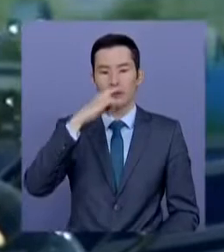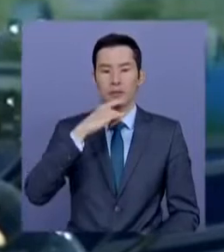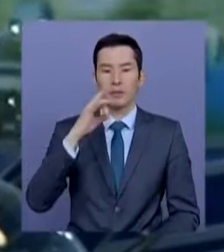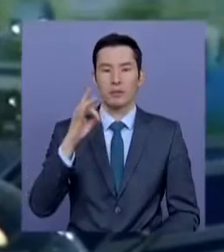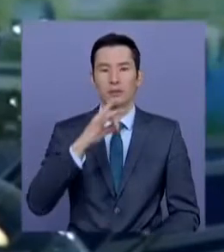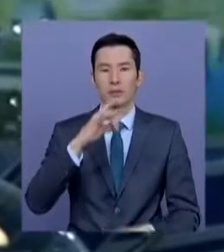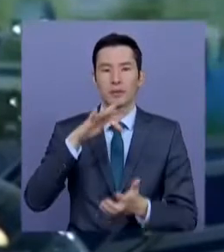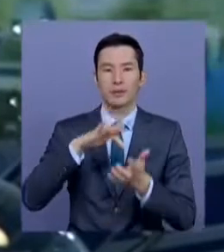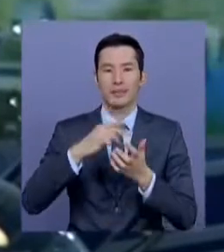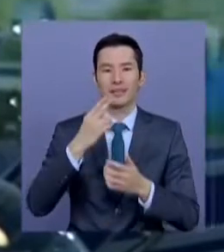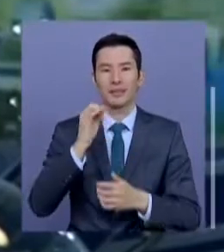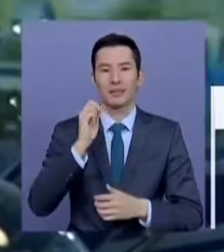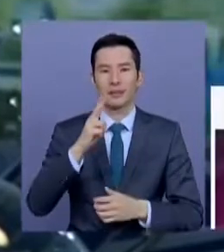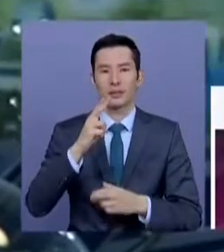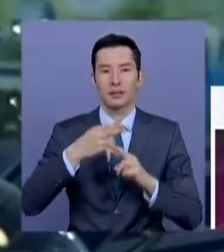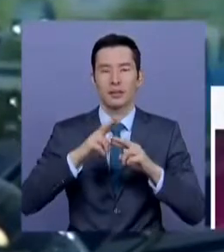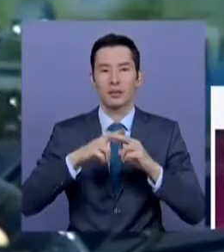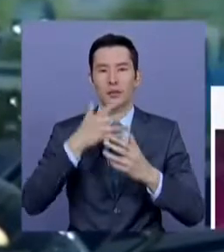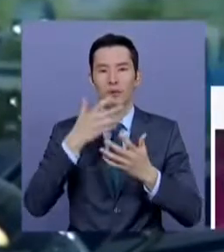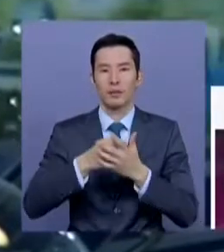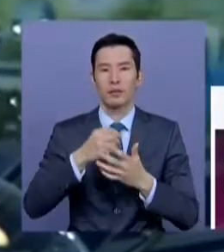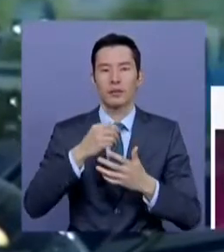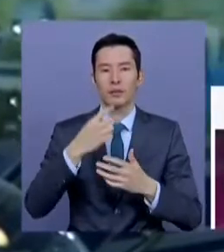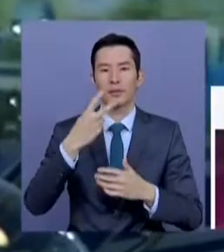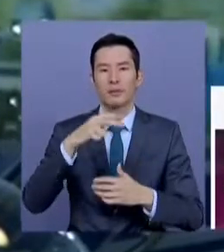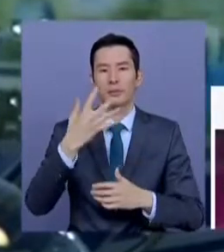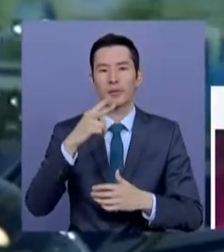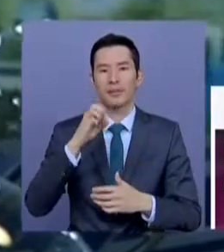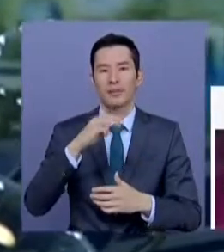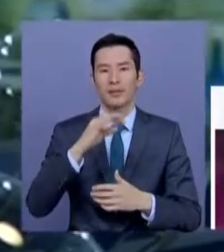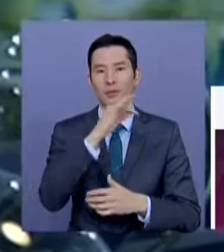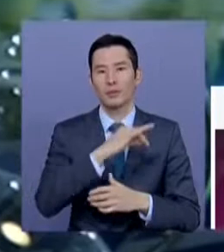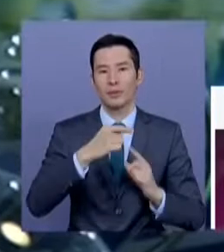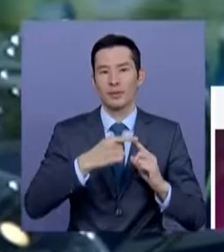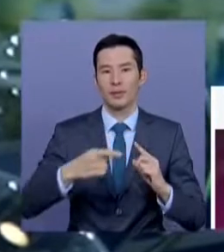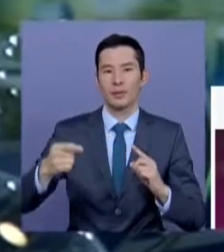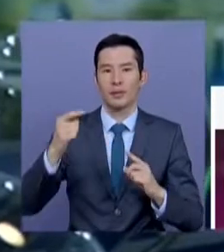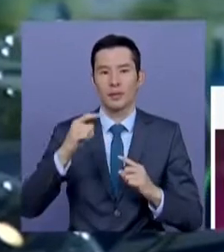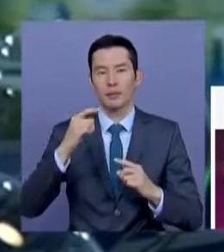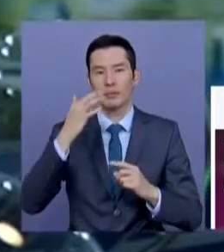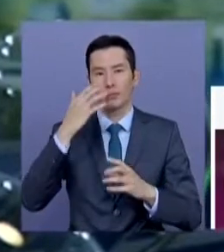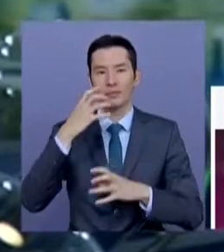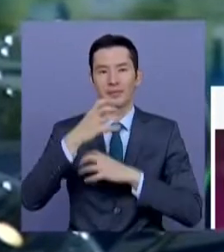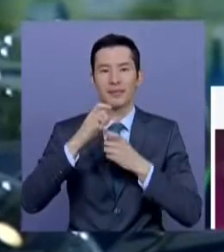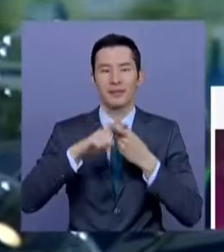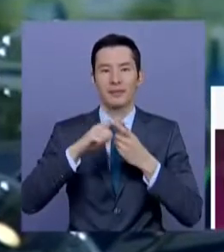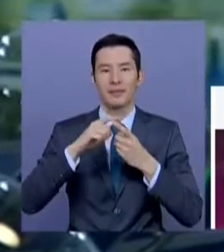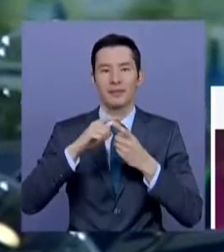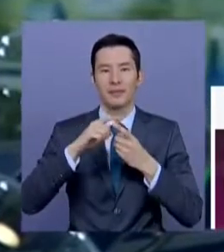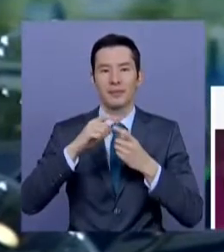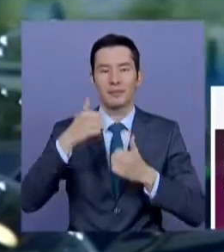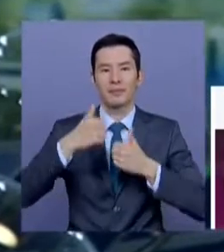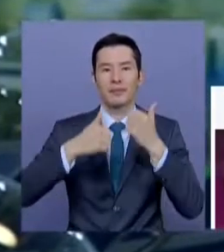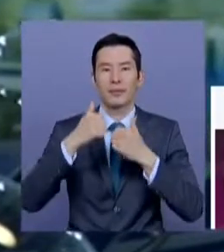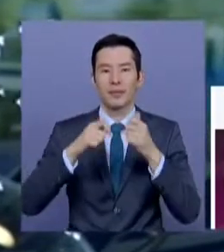Республикасы орталық сайлау комиссиясы өзінің 25 жылдық тарихында халықаралық викторинаны алғаш рет